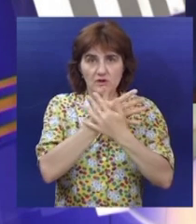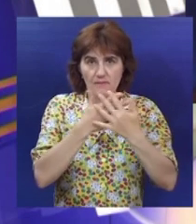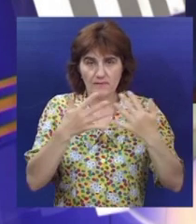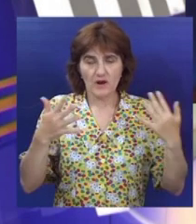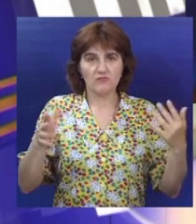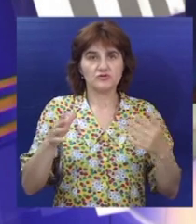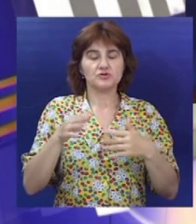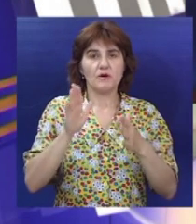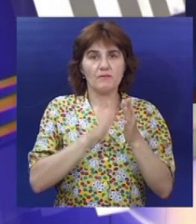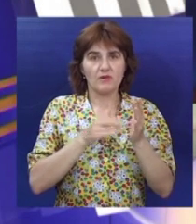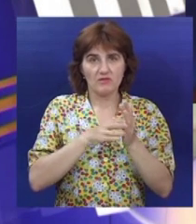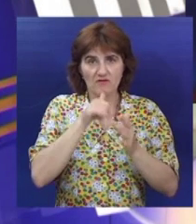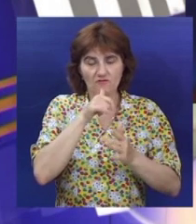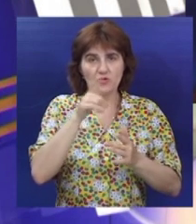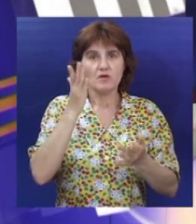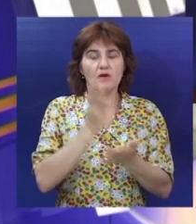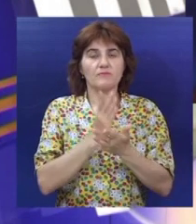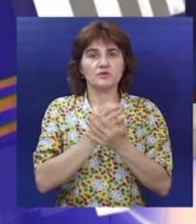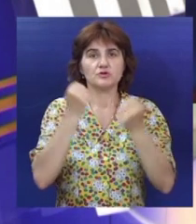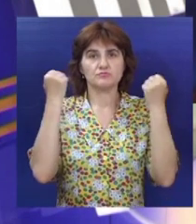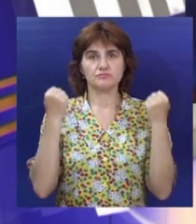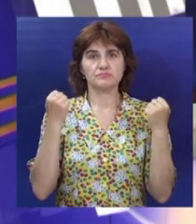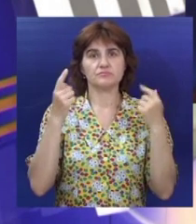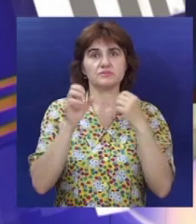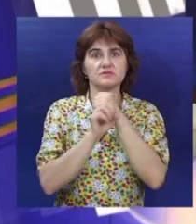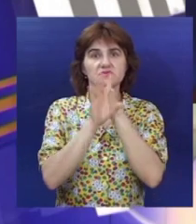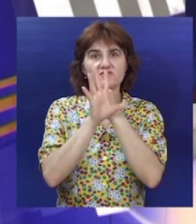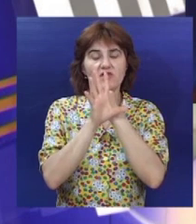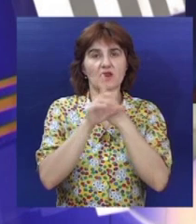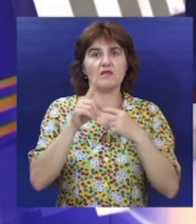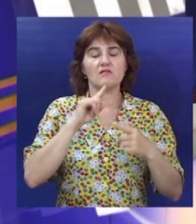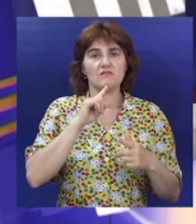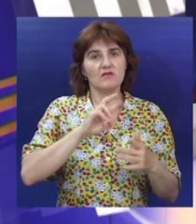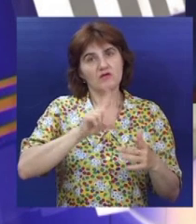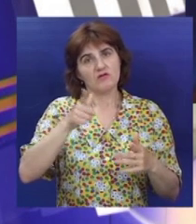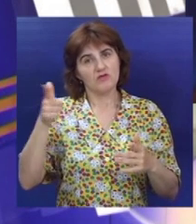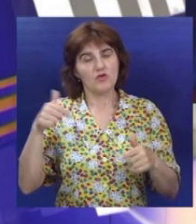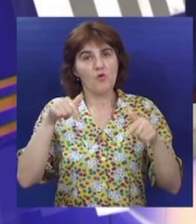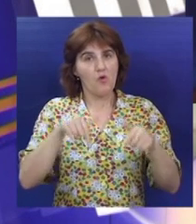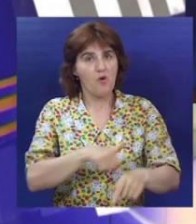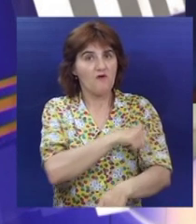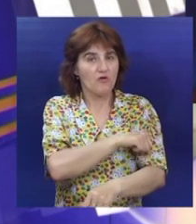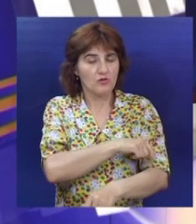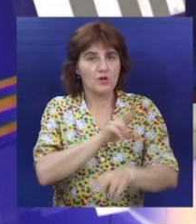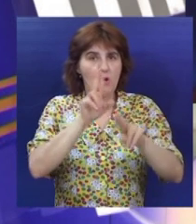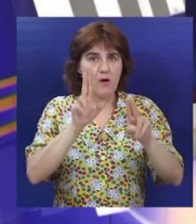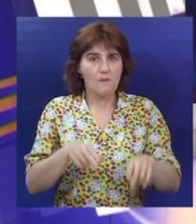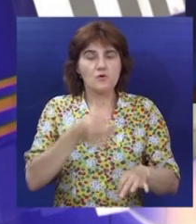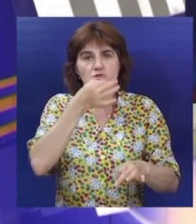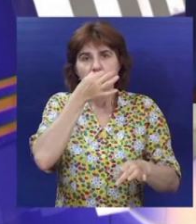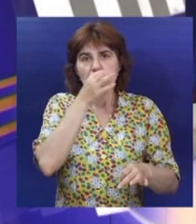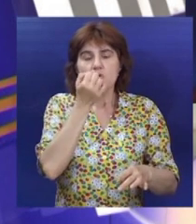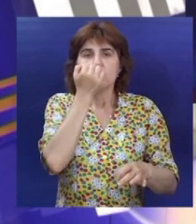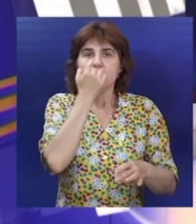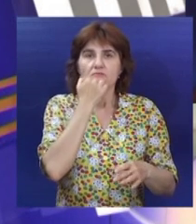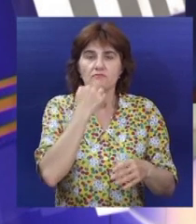a sledi postavljanje javne rasvete. Ukoliko se obezbede sredstva, privredna zona Mali Bajmok još u ovoj godini može biti